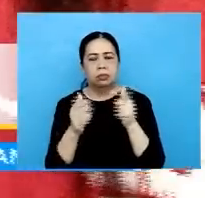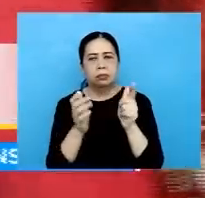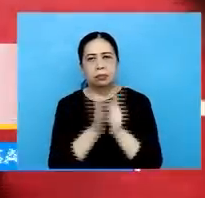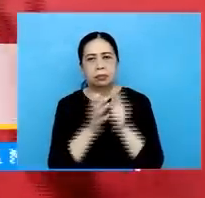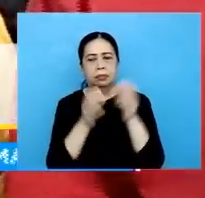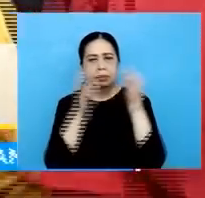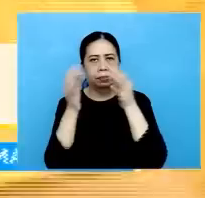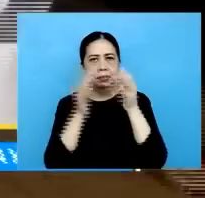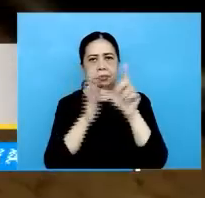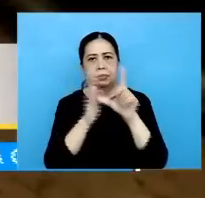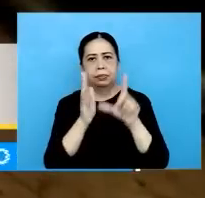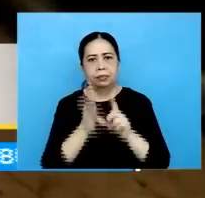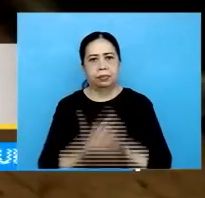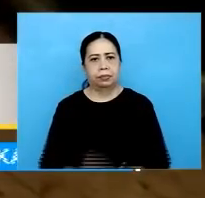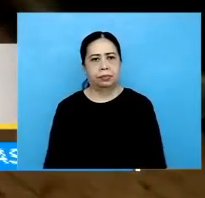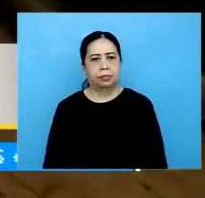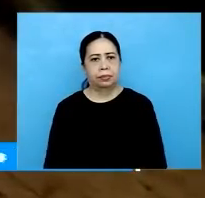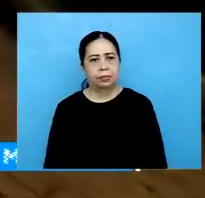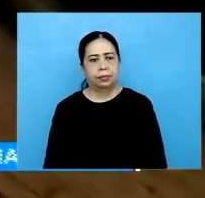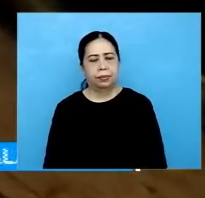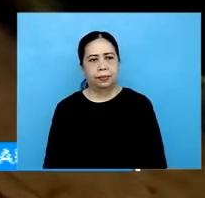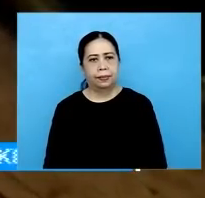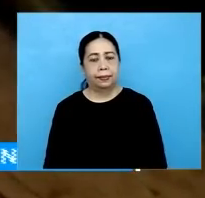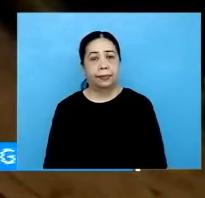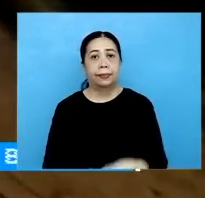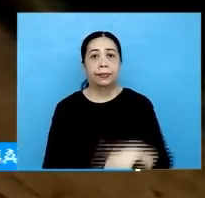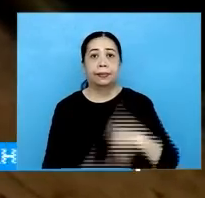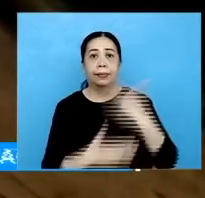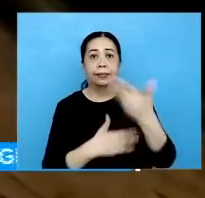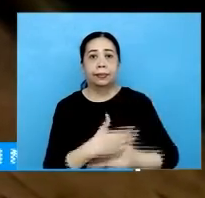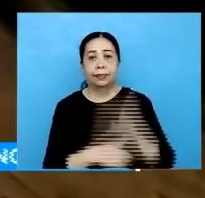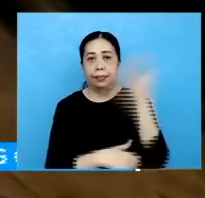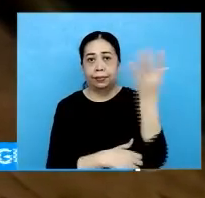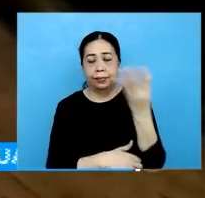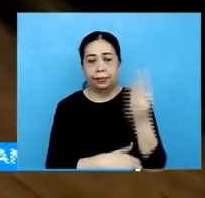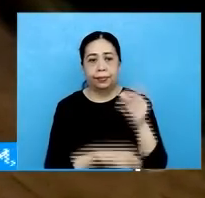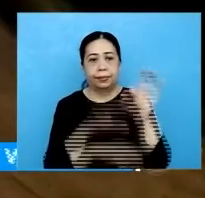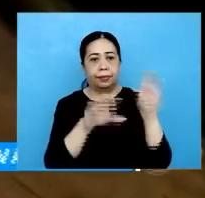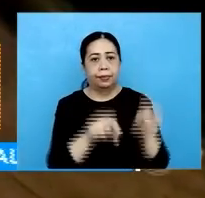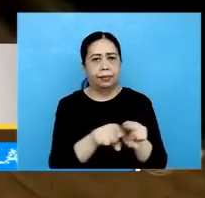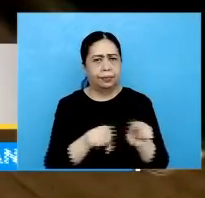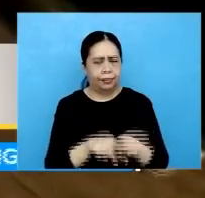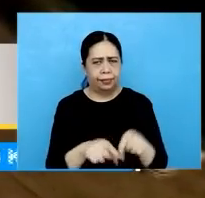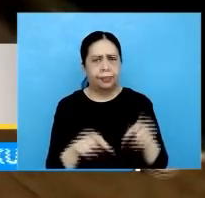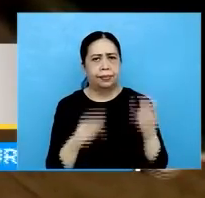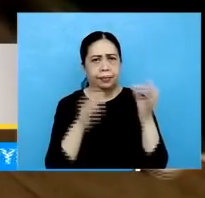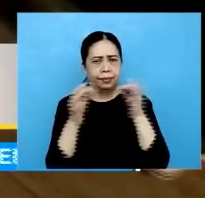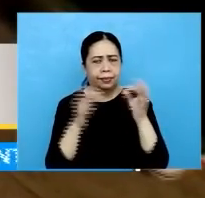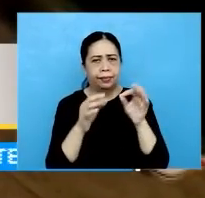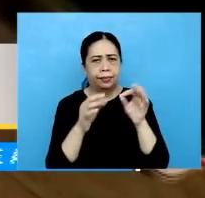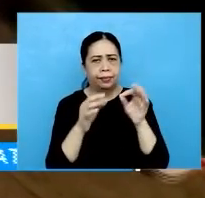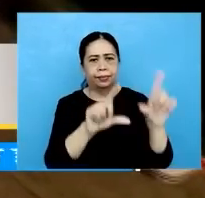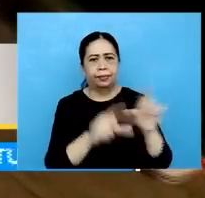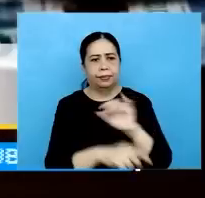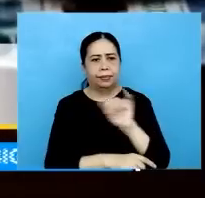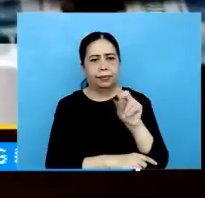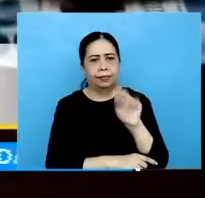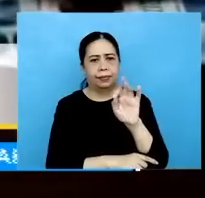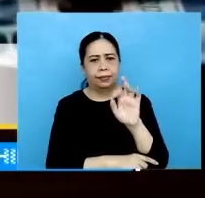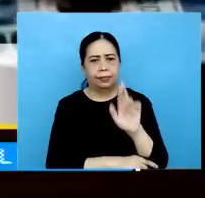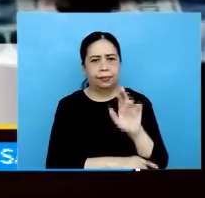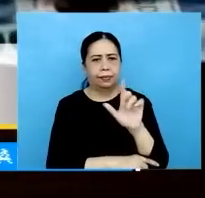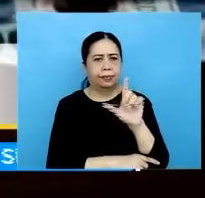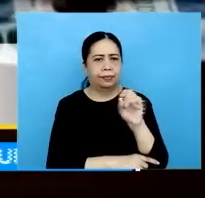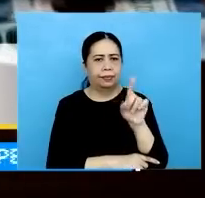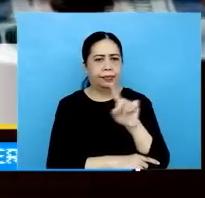Dangerous Drugs Act. Sa Batangas City naman, arestado rin sa Baybust ang drug suspect na si Jennifer Lopez.